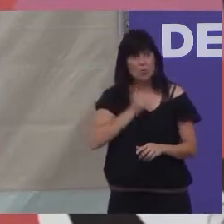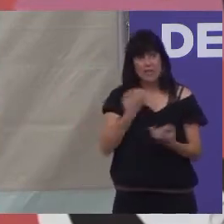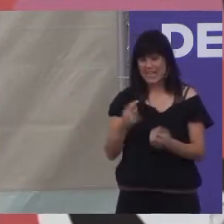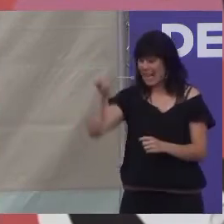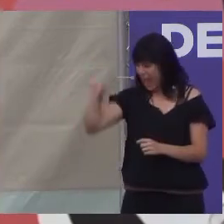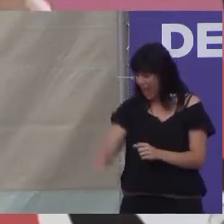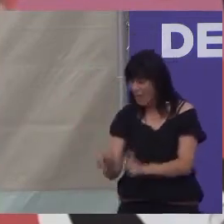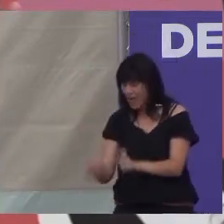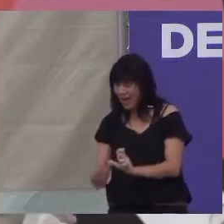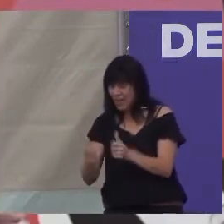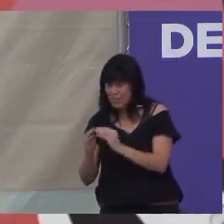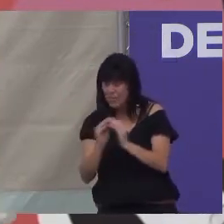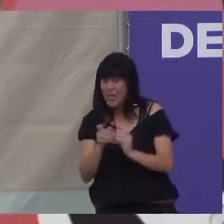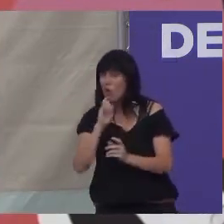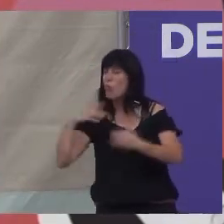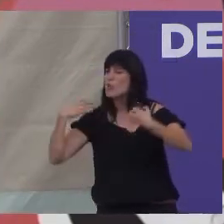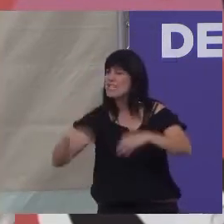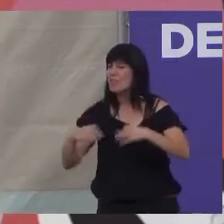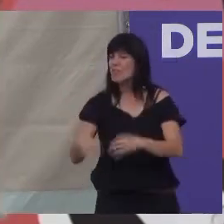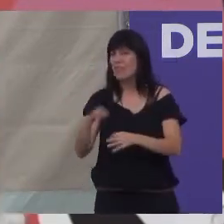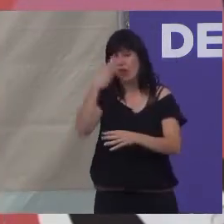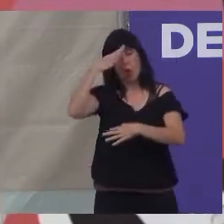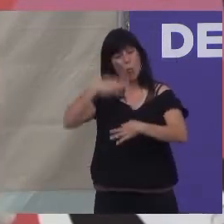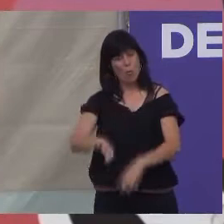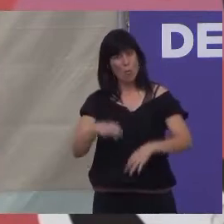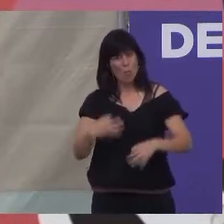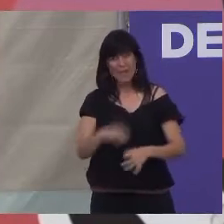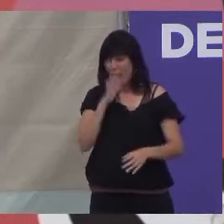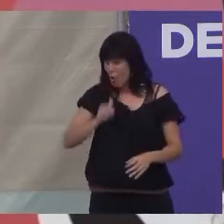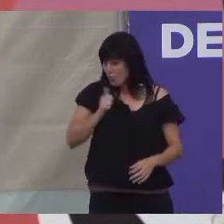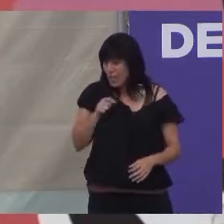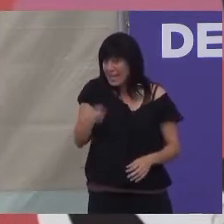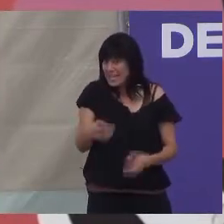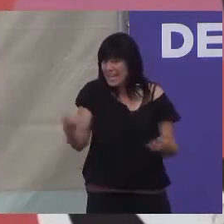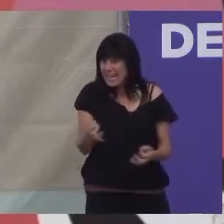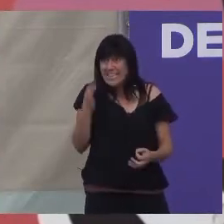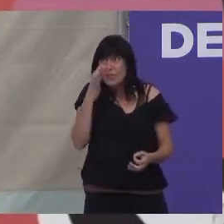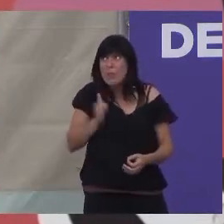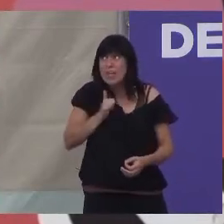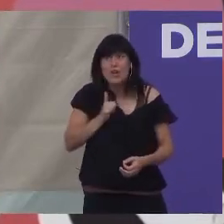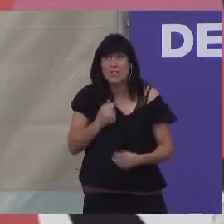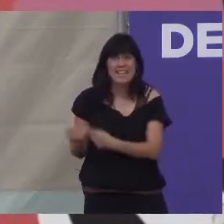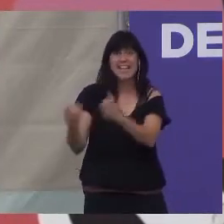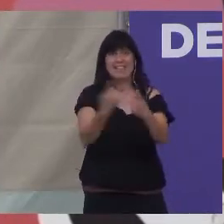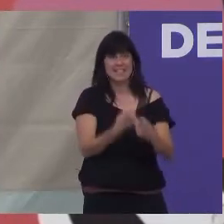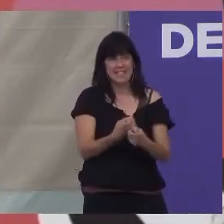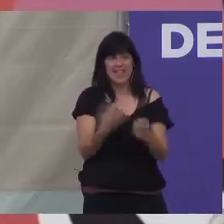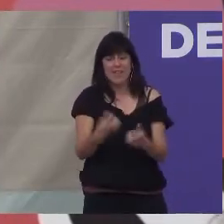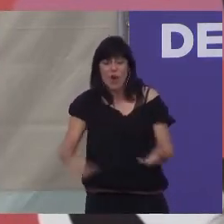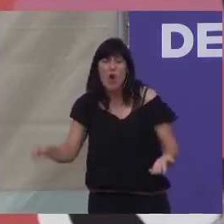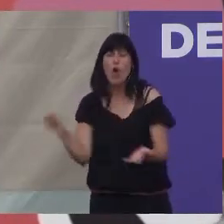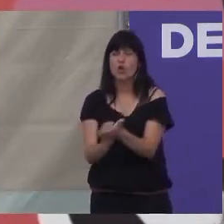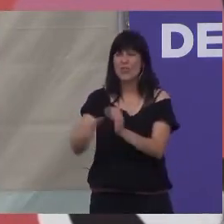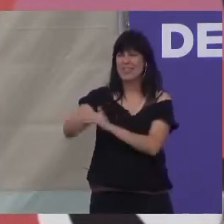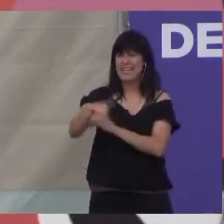senzillesa, unitat i humilitat. Oportunitat que és necessitat en si, de prendre de nou els carrers